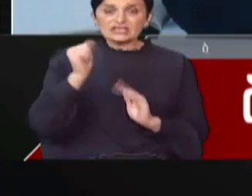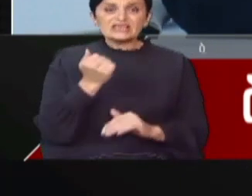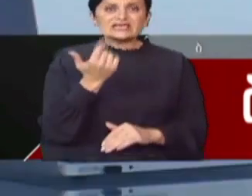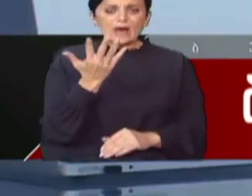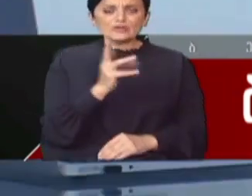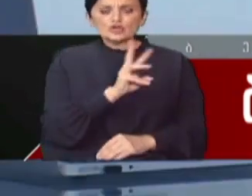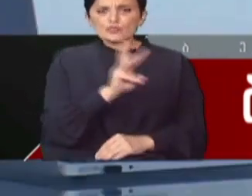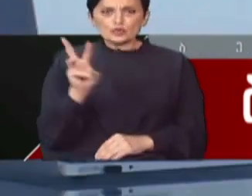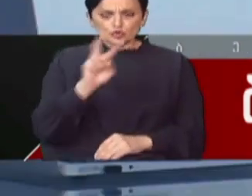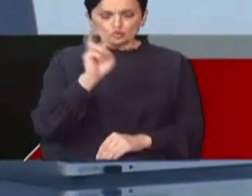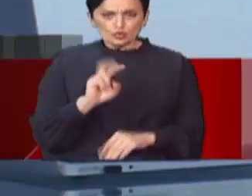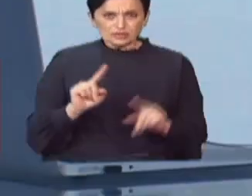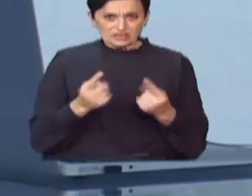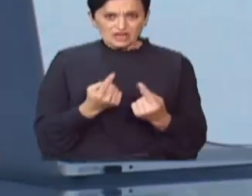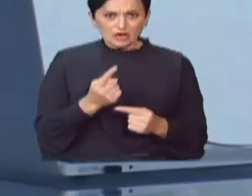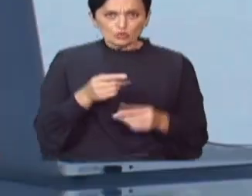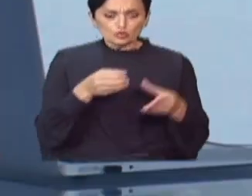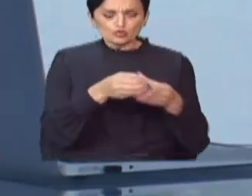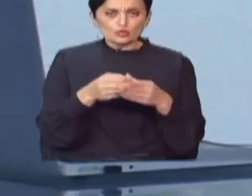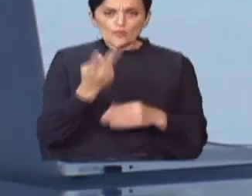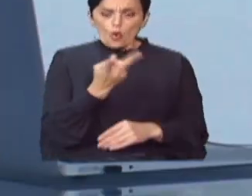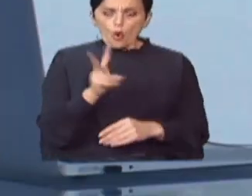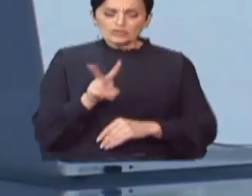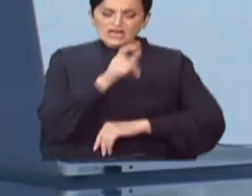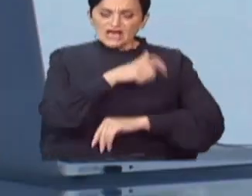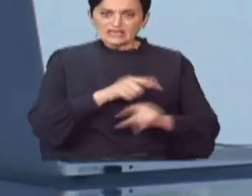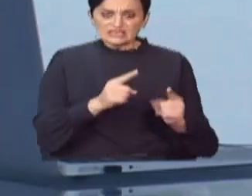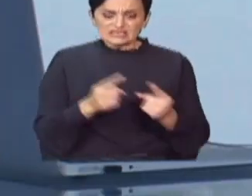მილიონ დოლარზე. დაკავებულია დანაშაულებრივი ჯგუფის 22